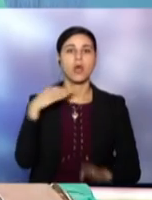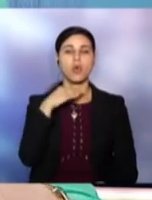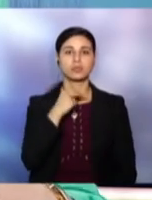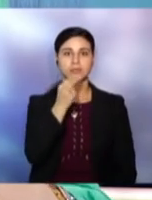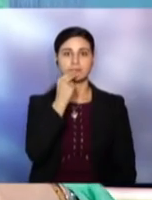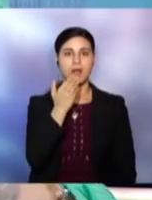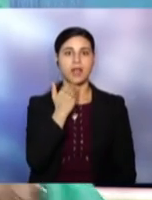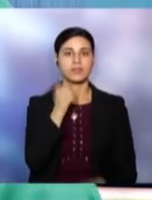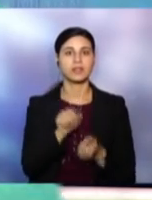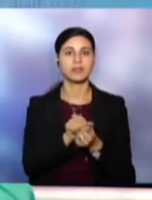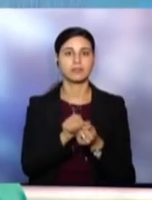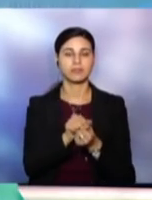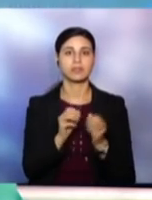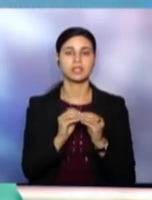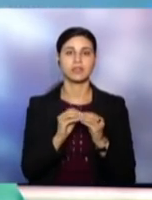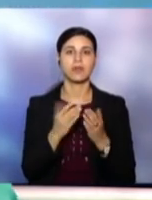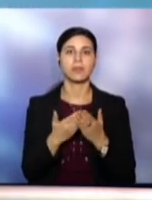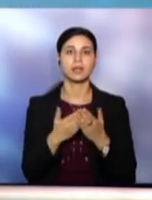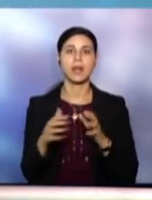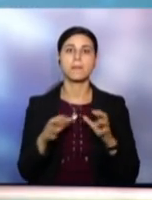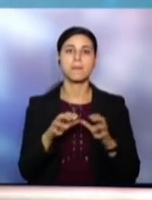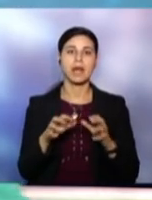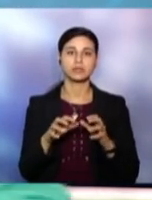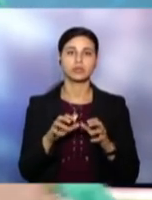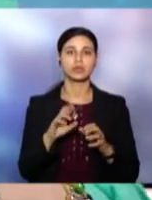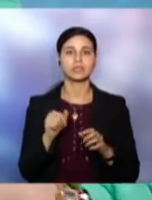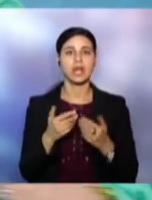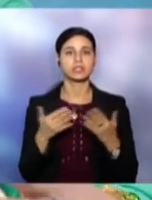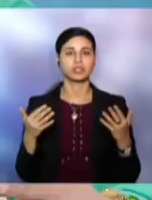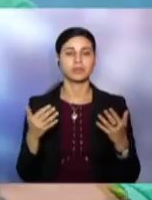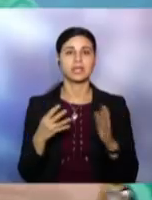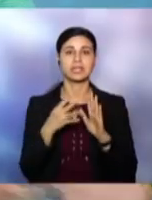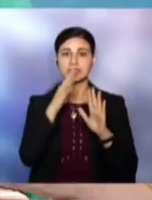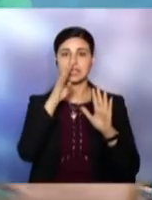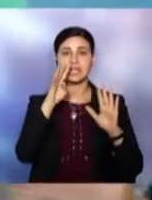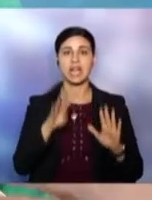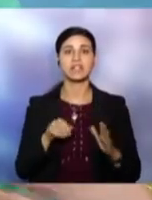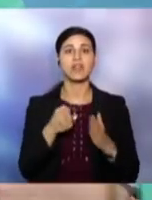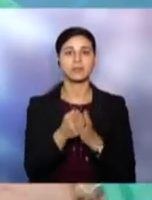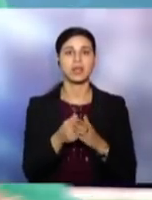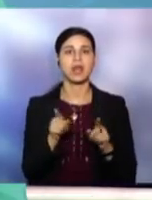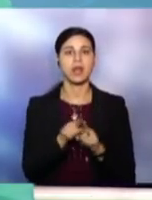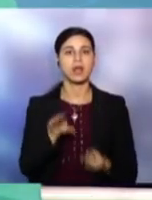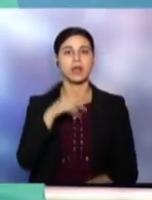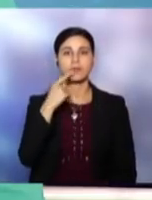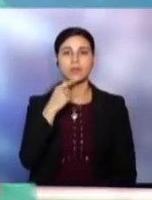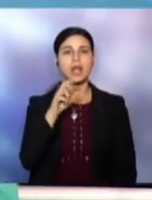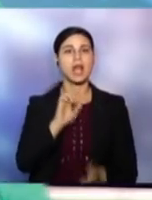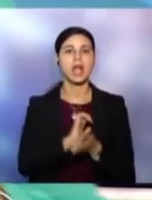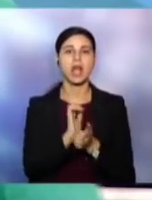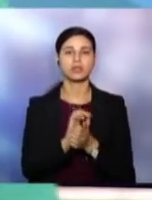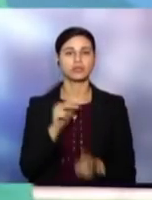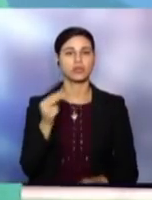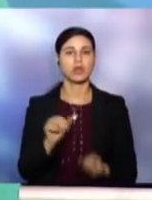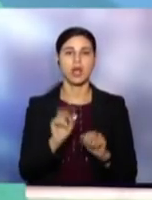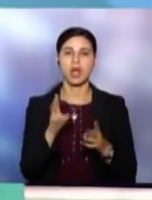მიღება და თქვა იგივე მაწონი და ასე შემდეგ, ანუ 9 თვემდე მაინც არის ესეთი რეკომენდაციები, რომ არ შემოვიტანოთ, იმიტომ რომ